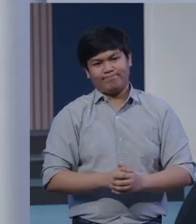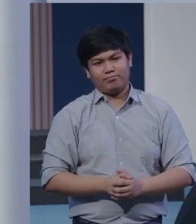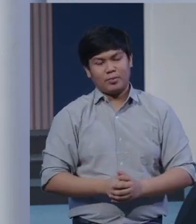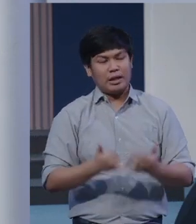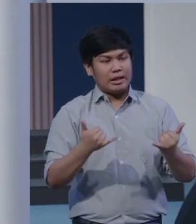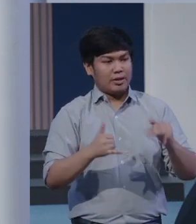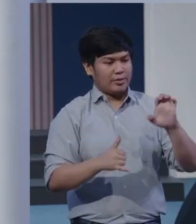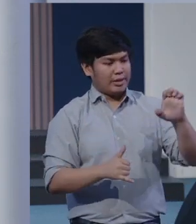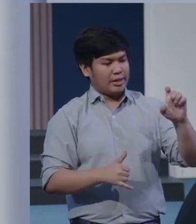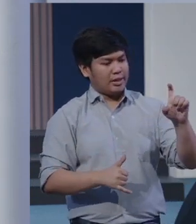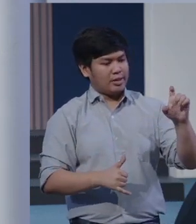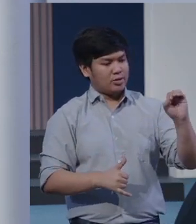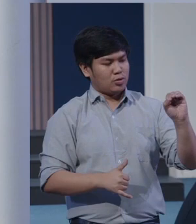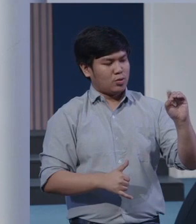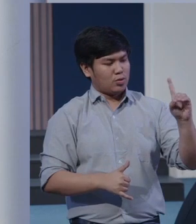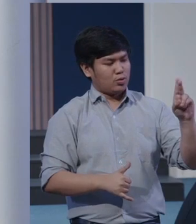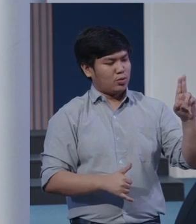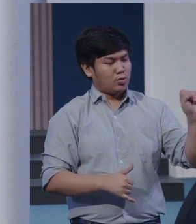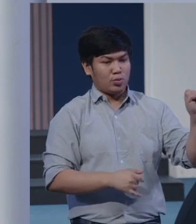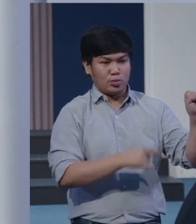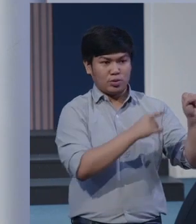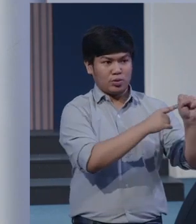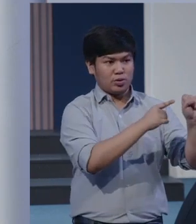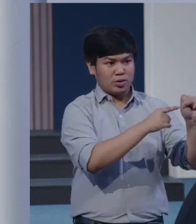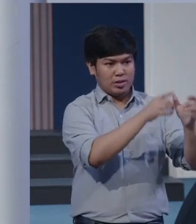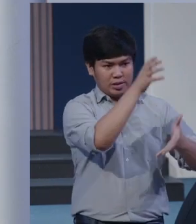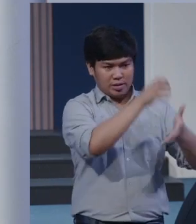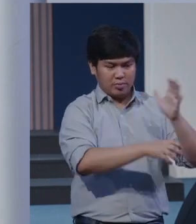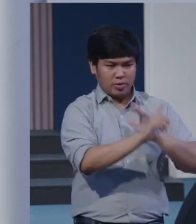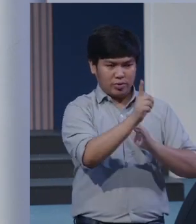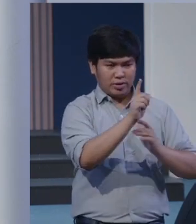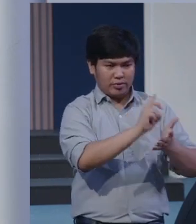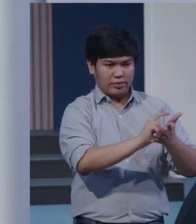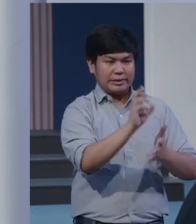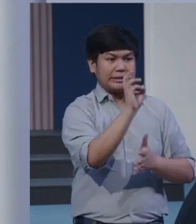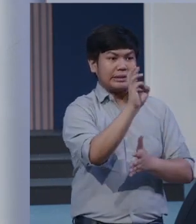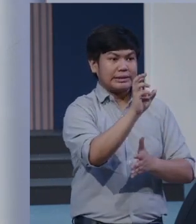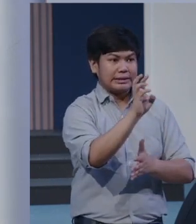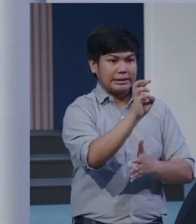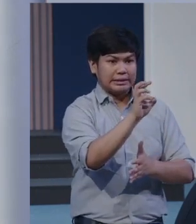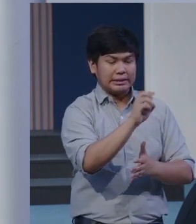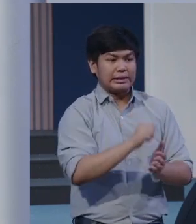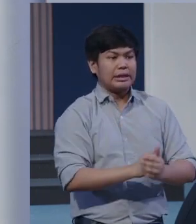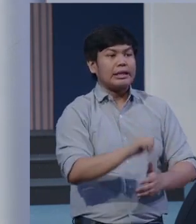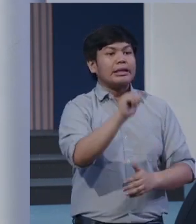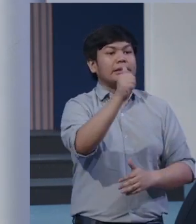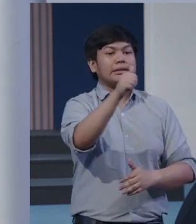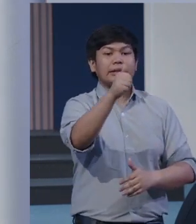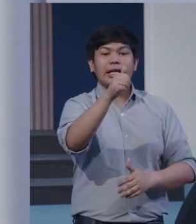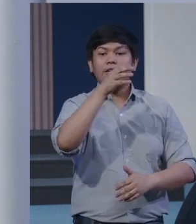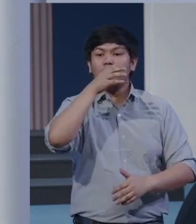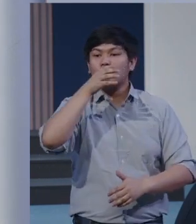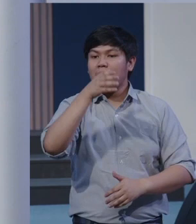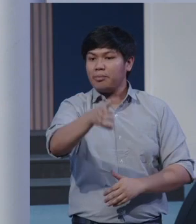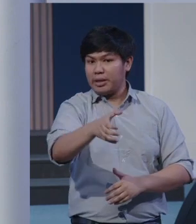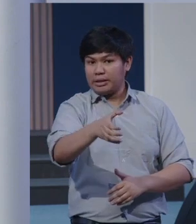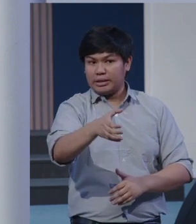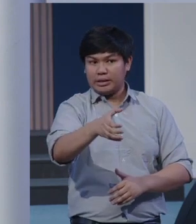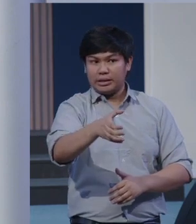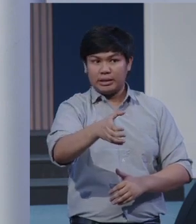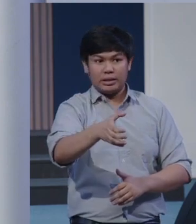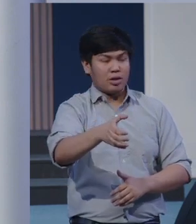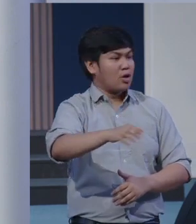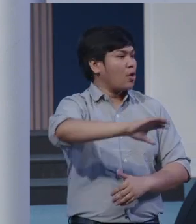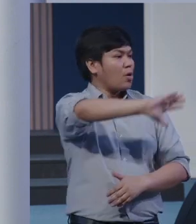Exodus chapter 20 verse 16 kasama sa s utos You shall not